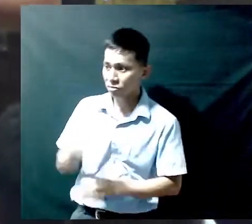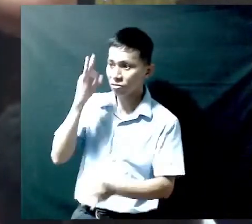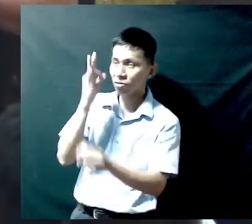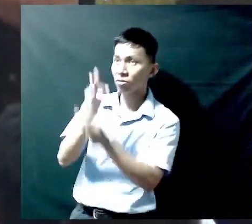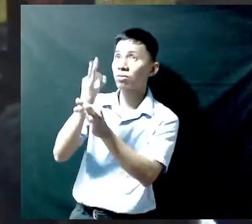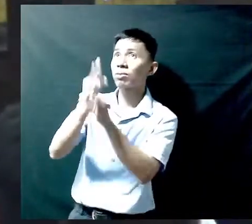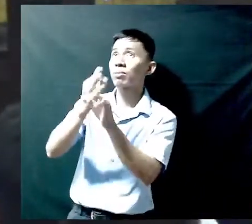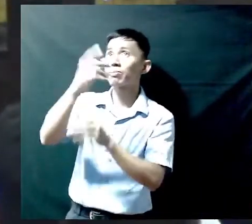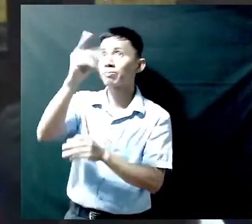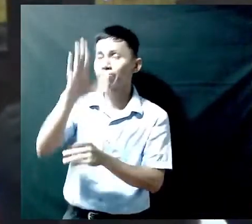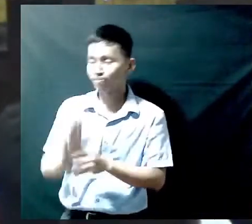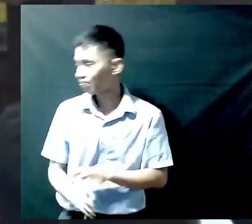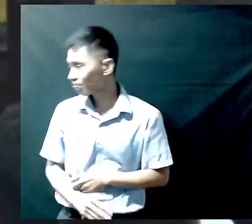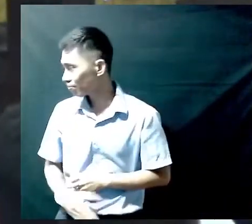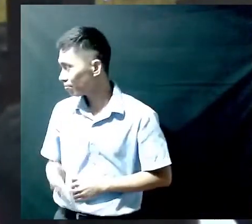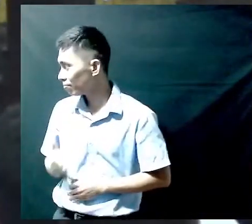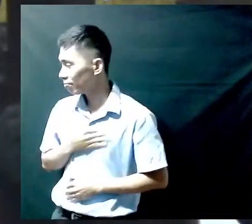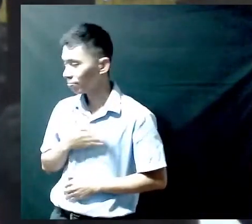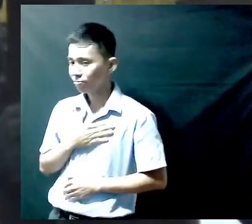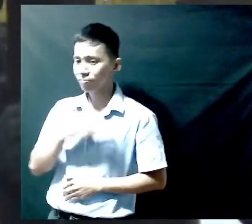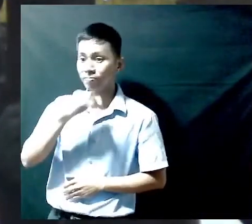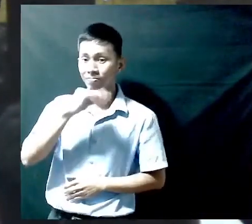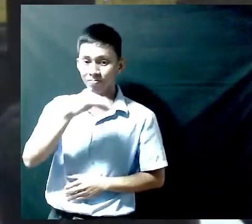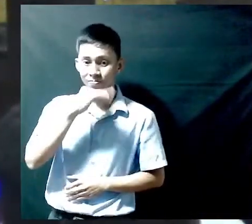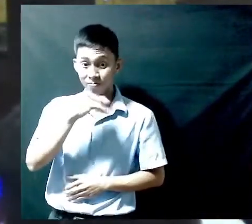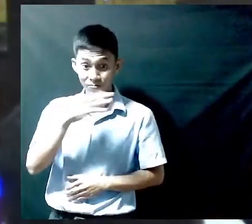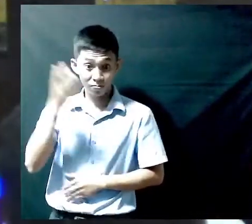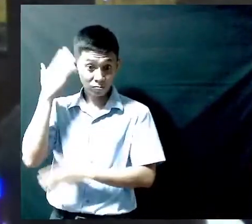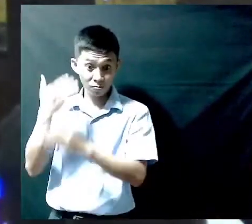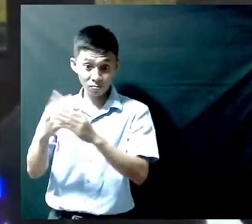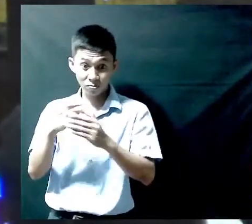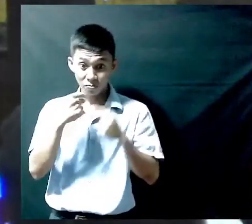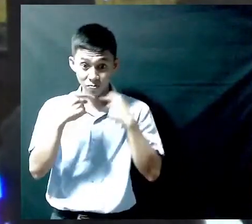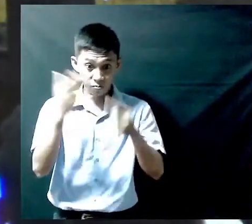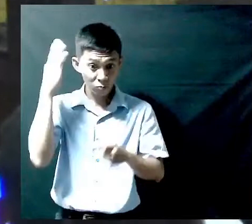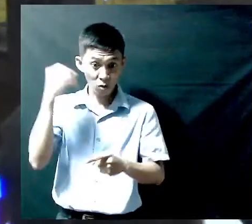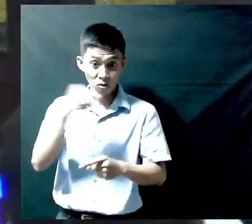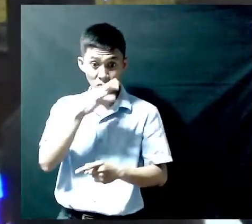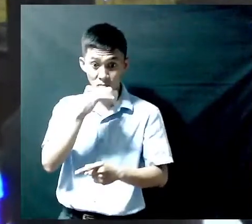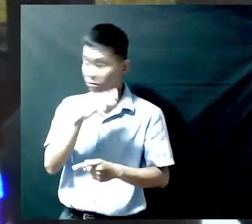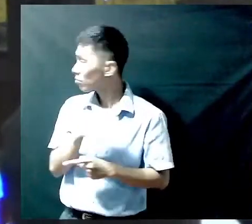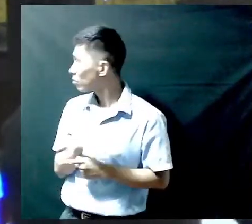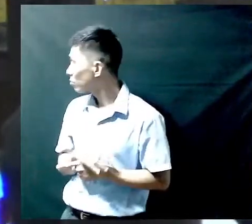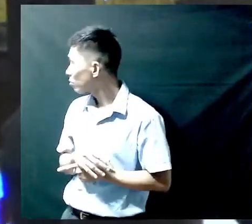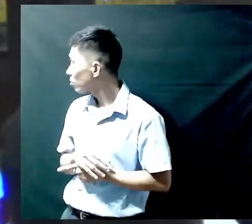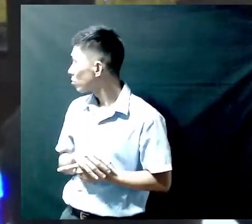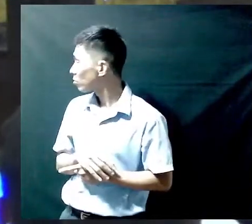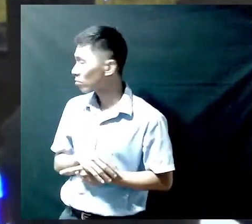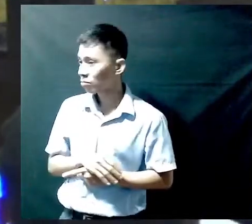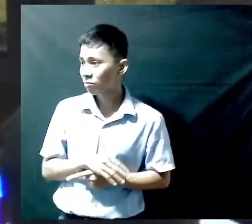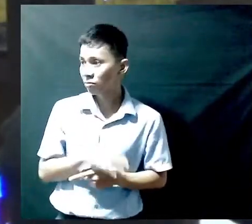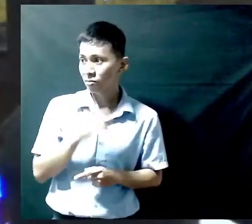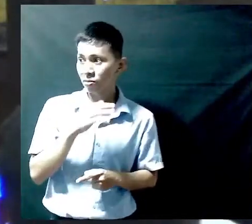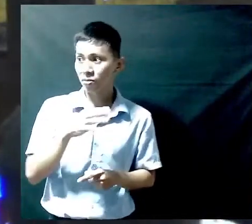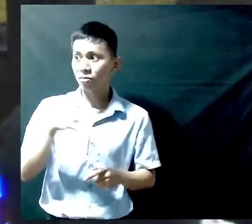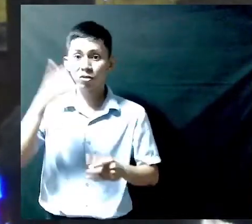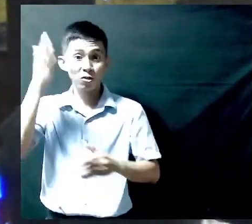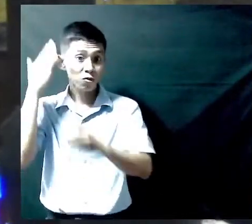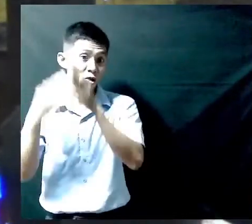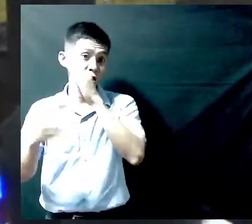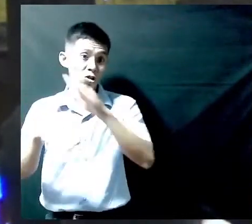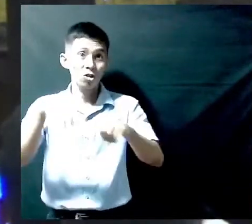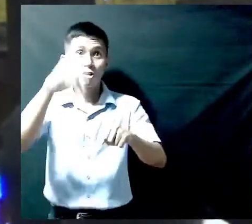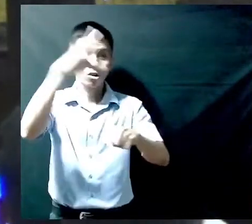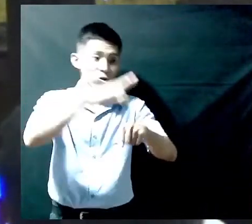pansinin niyo yung sabi ni Lord, ah, tinan niyo ah, papalayain ko ang bayang Israel. So, tinawag si Moses, ano? Mamaya, balikan natin si